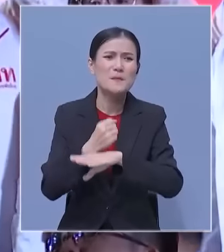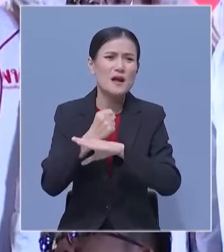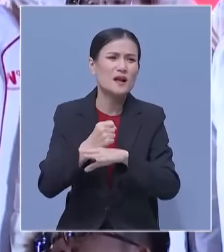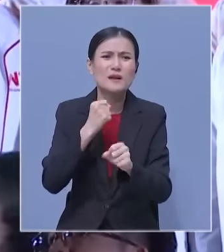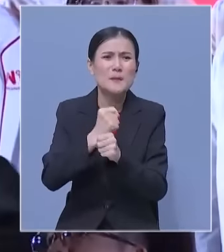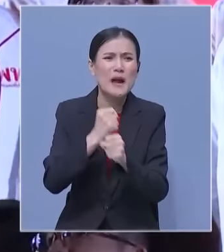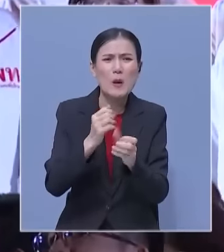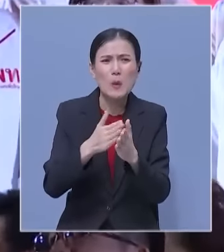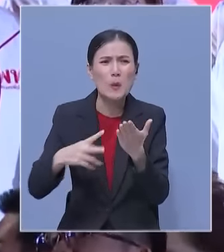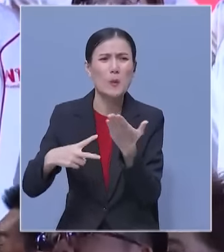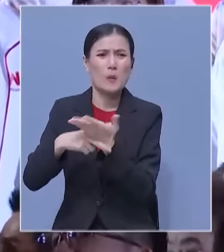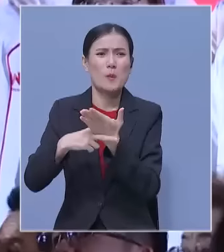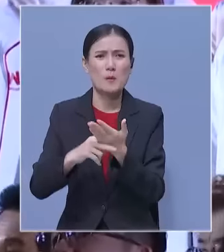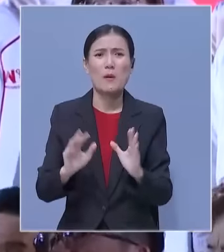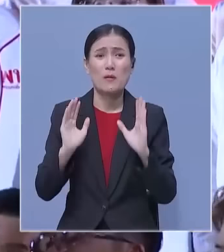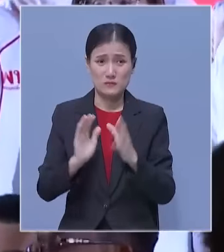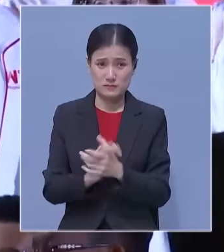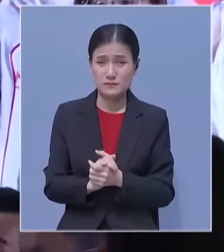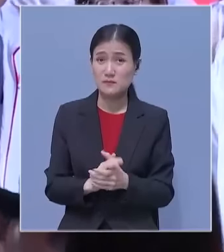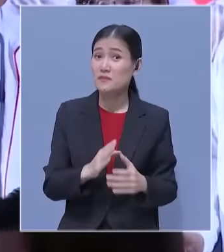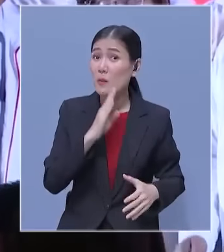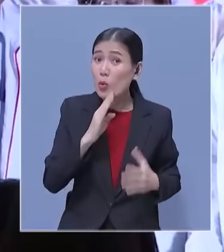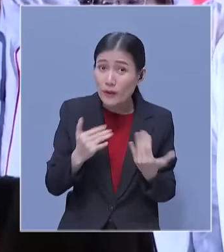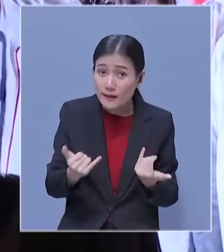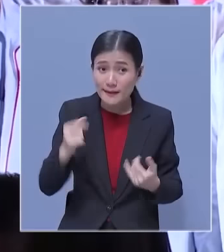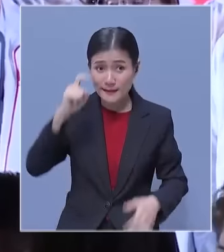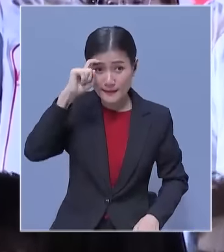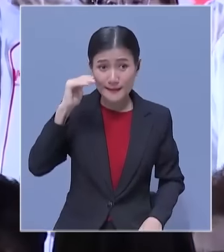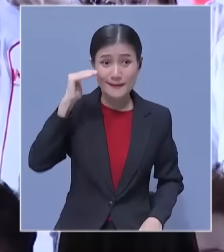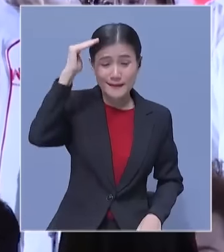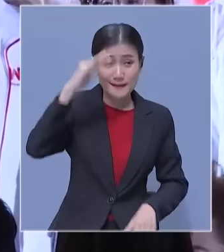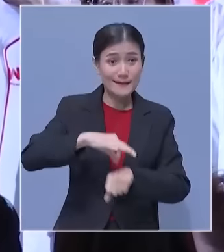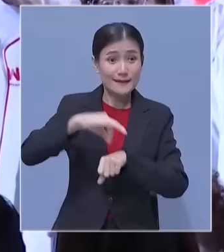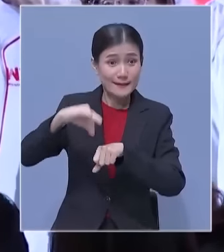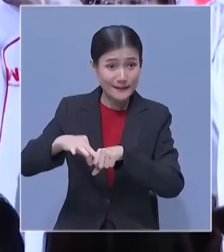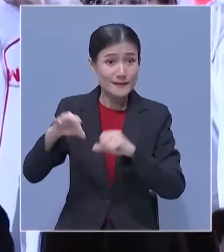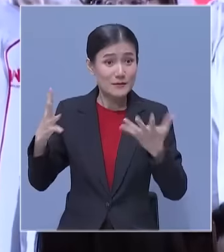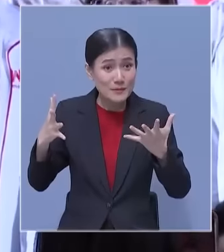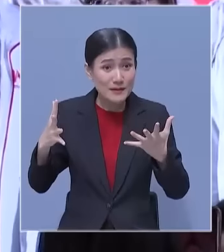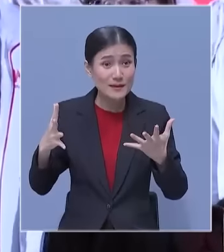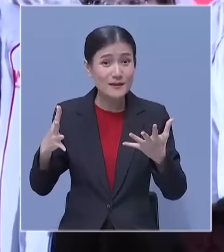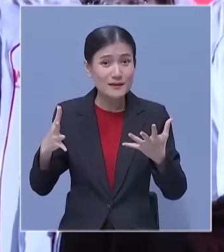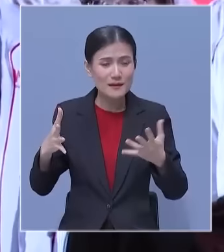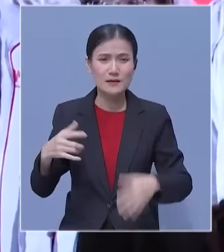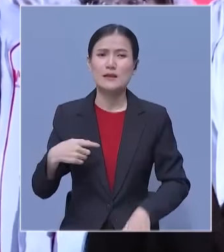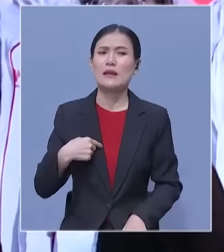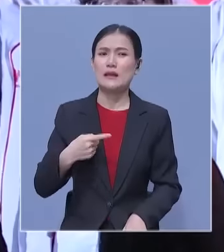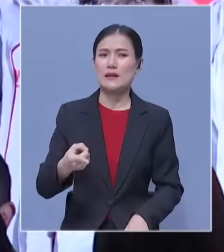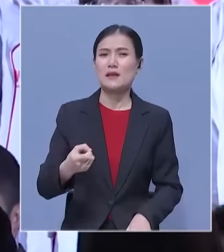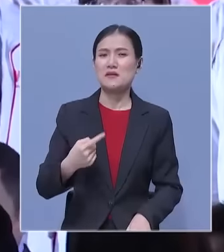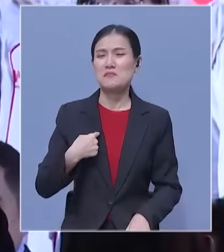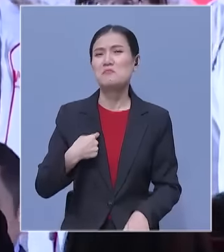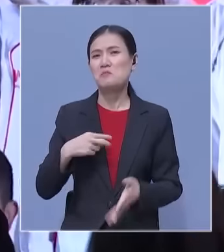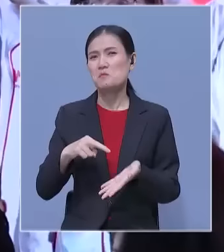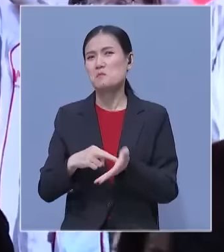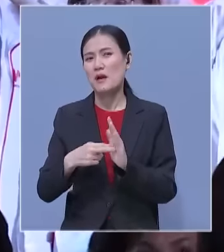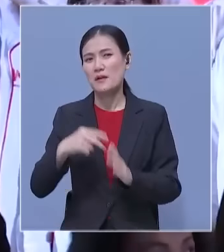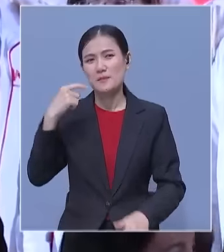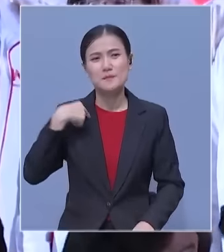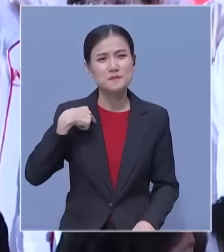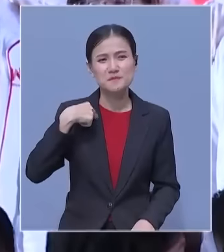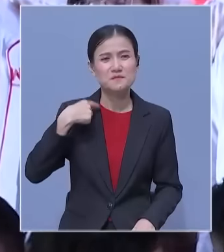กิดว่าคุณเศรษฐารอดนะคะหรือว่ารอบนี้เนี่ยพิสูจน์ได้แล้วก็ไม่โดนล้มจริงๆนี่ก็เท่ากับคุณทักษิณมองขาดเหมือนกันนะว่ามาสร้าง